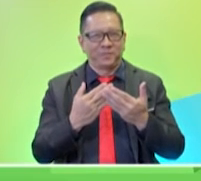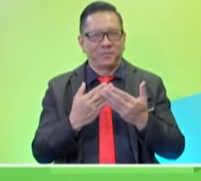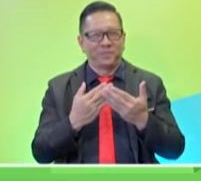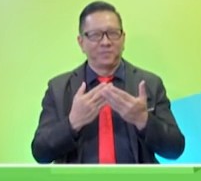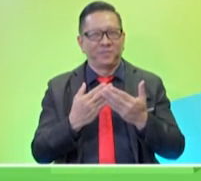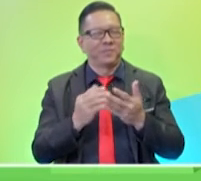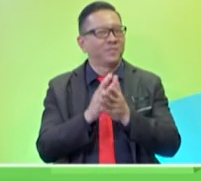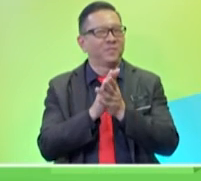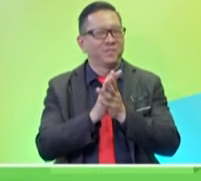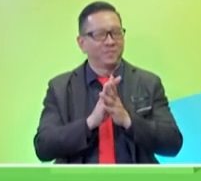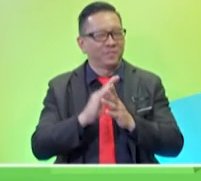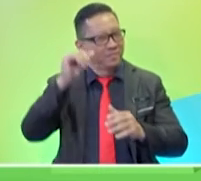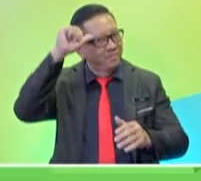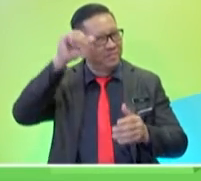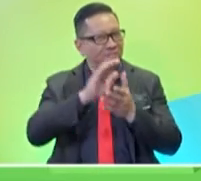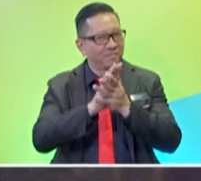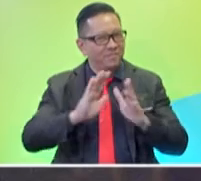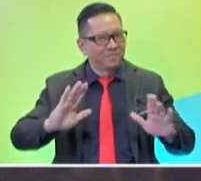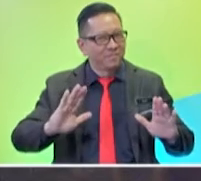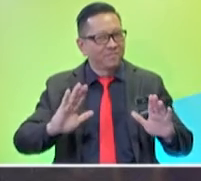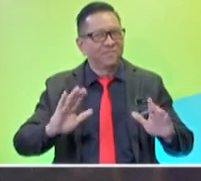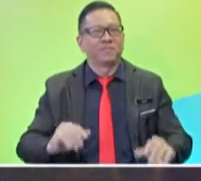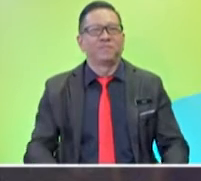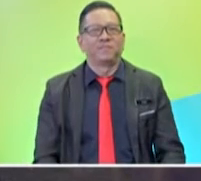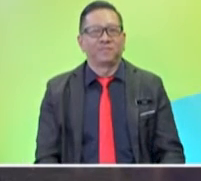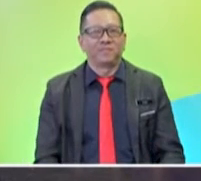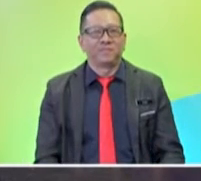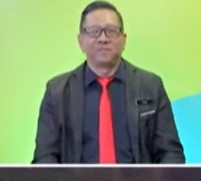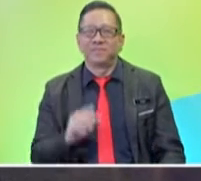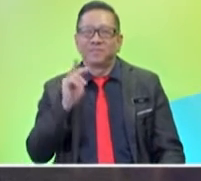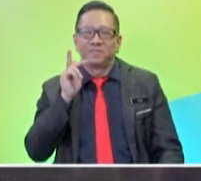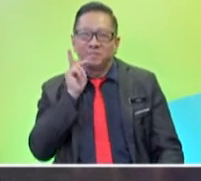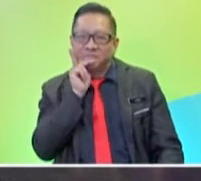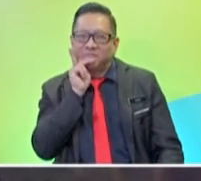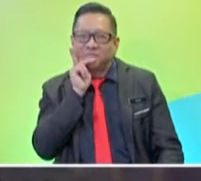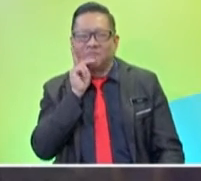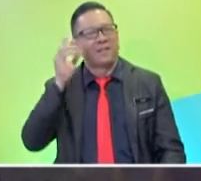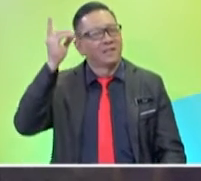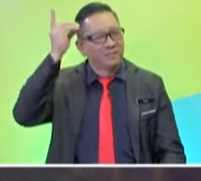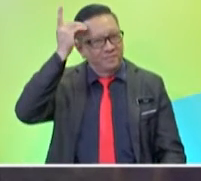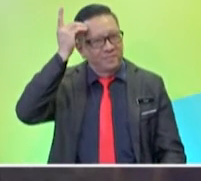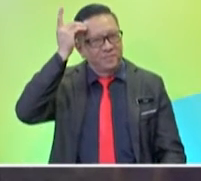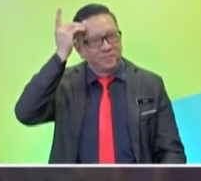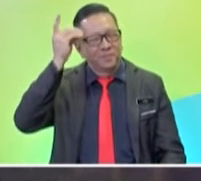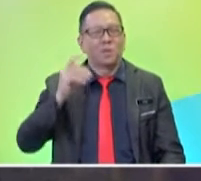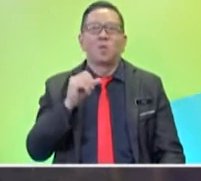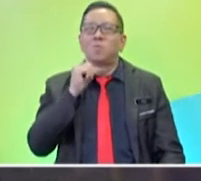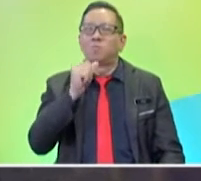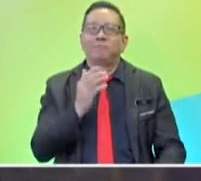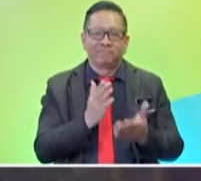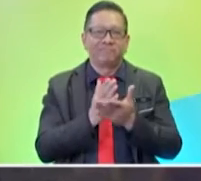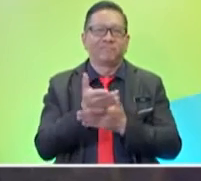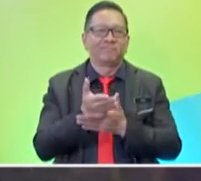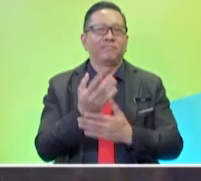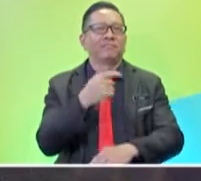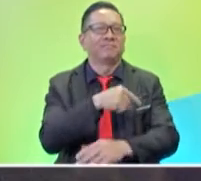kepada dua orang kawan baru saya iaitu Adik Kisha dan juga Adik Daniel. Baiklah cikgu, untuk tak buang masa lagi cikgu, hari